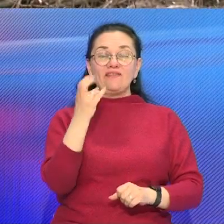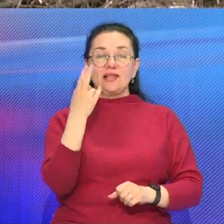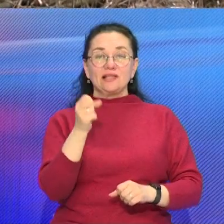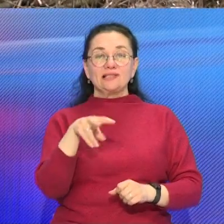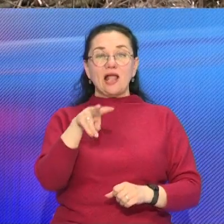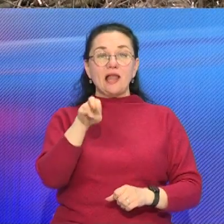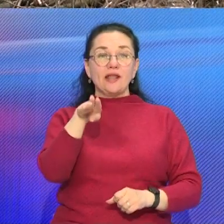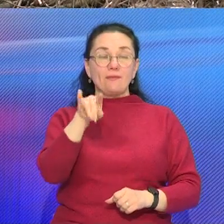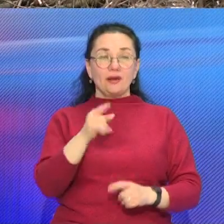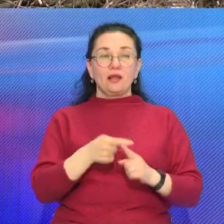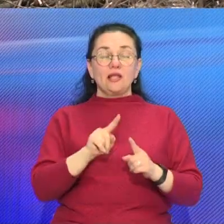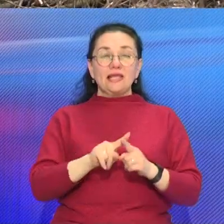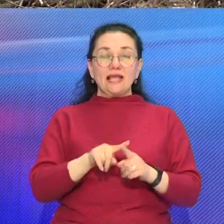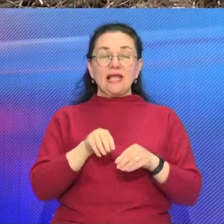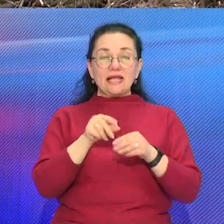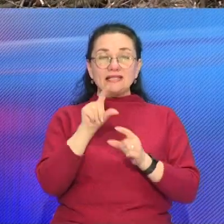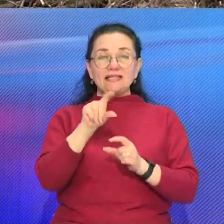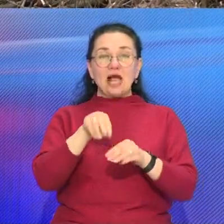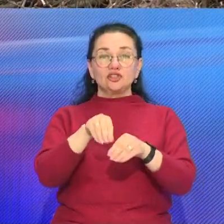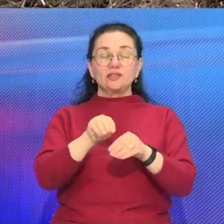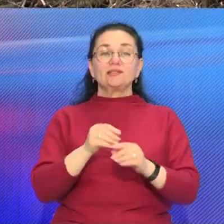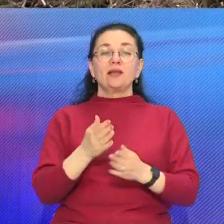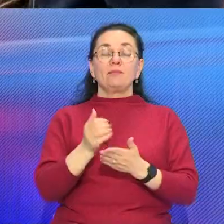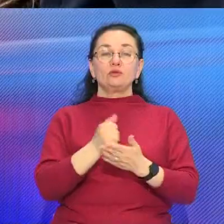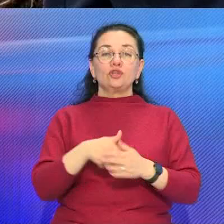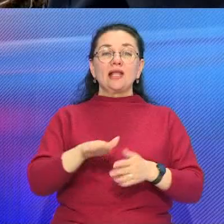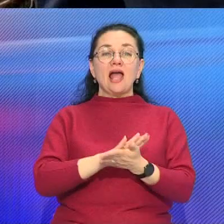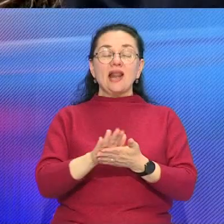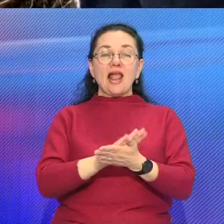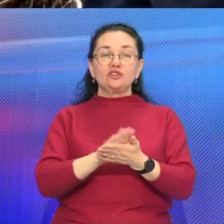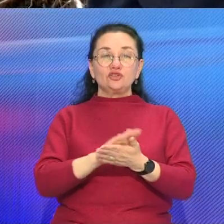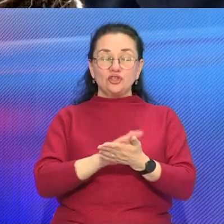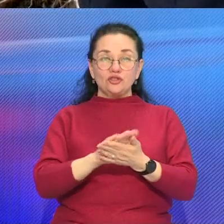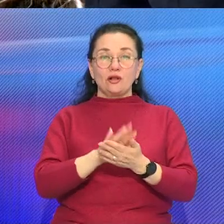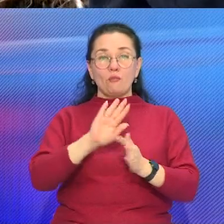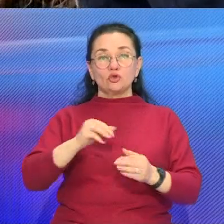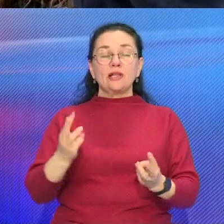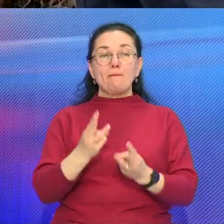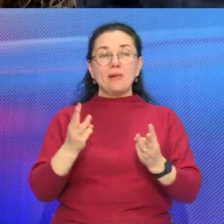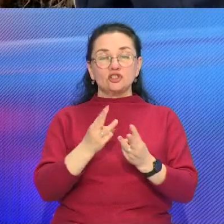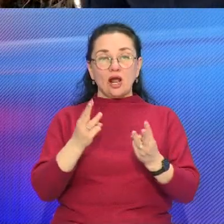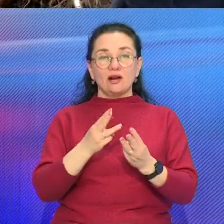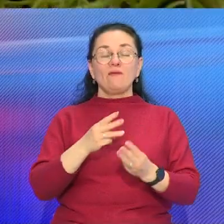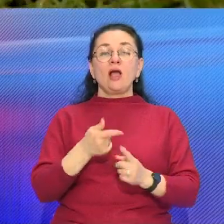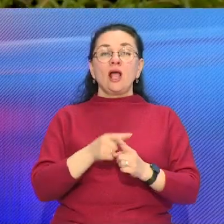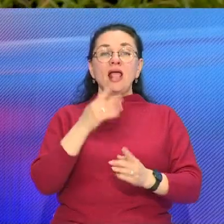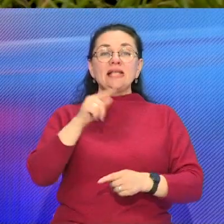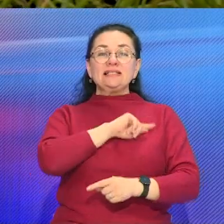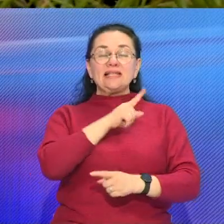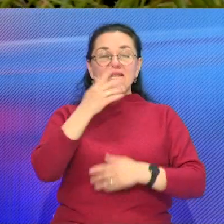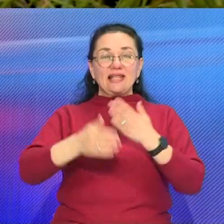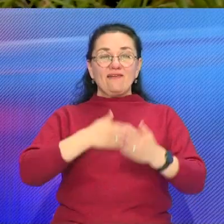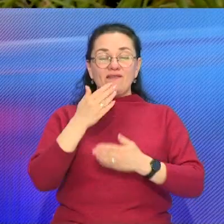липы. Саджанцы займают свое место на площадях, расчищенных после ветровалов, пожаров, тех, что были пошкоджены хворобами